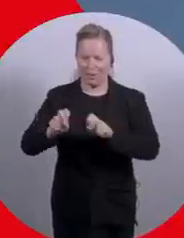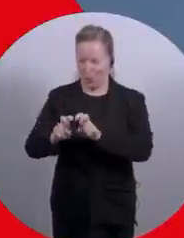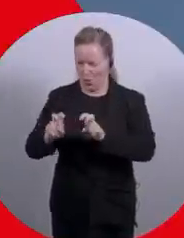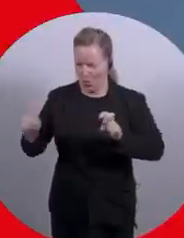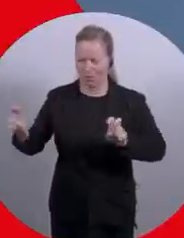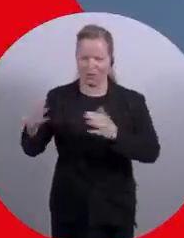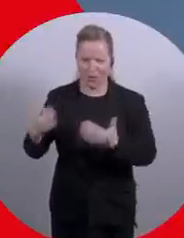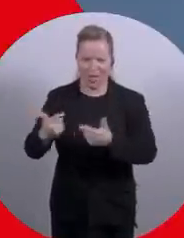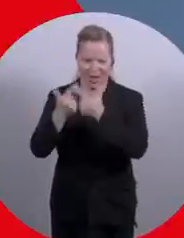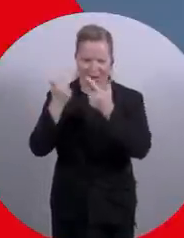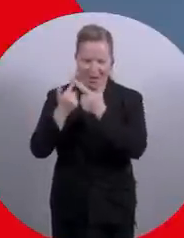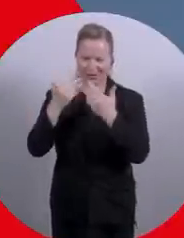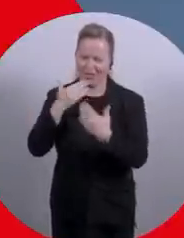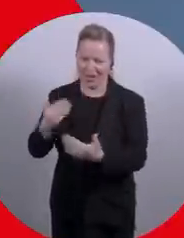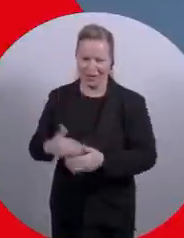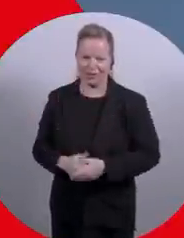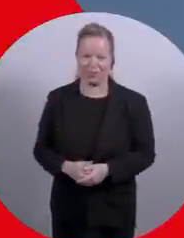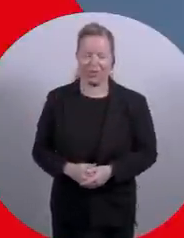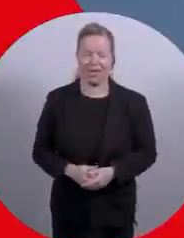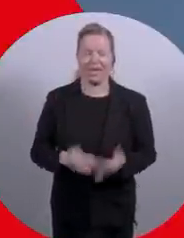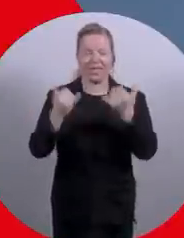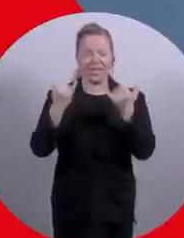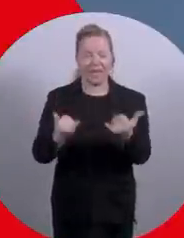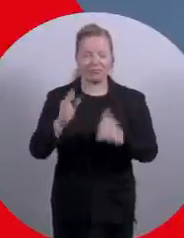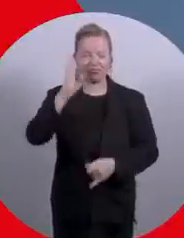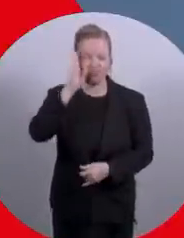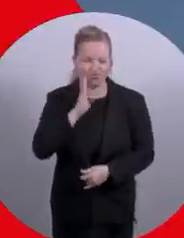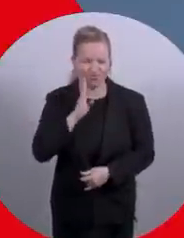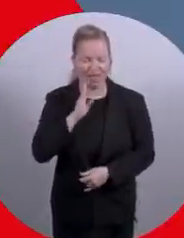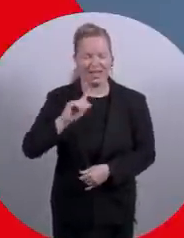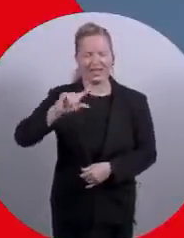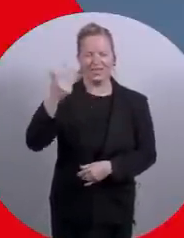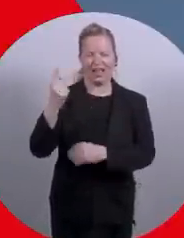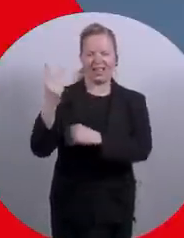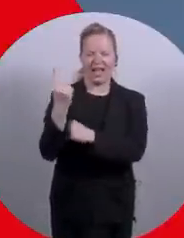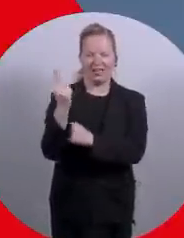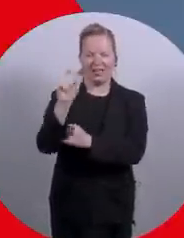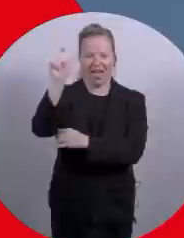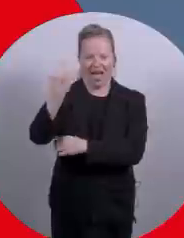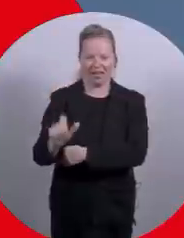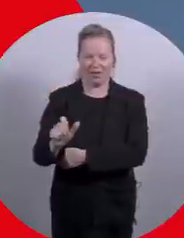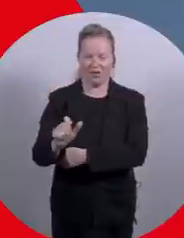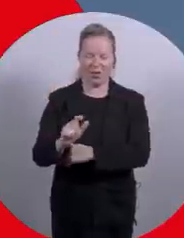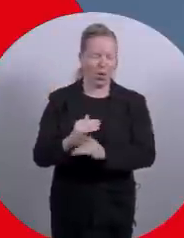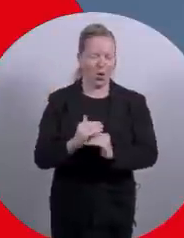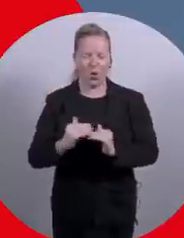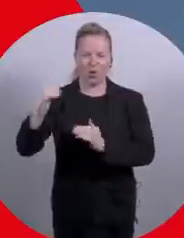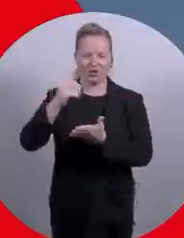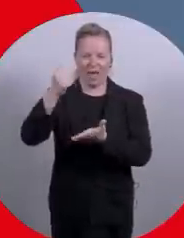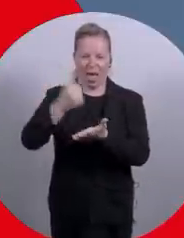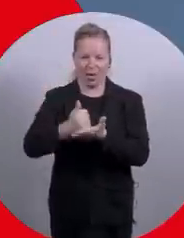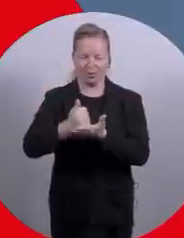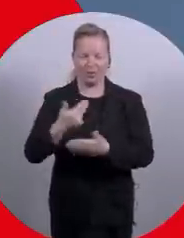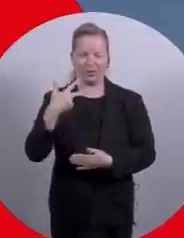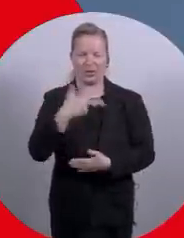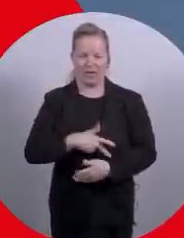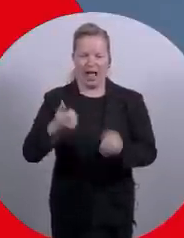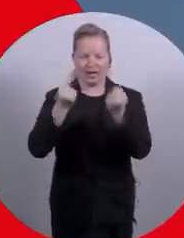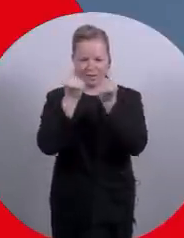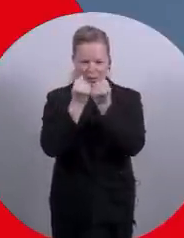darf euch jetzt bitten den zweiten Kandidaten für das höchste Amt in der